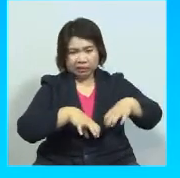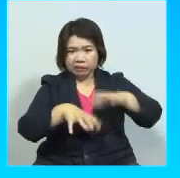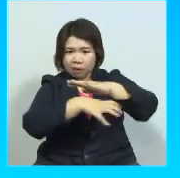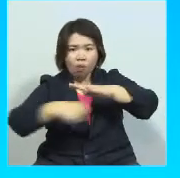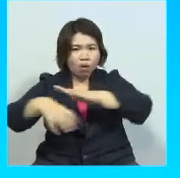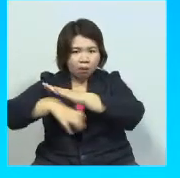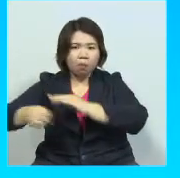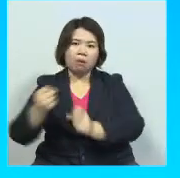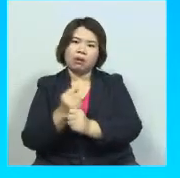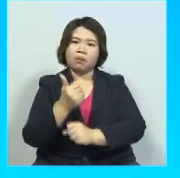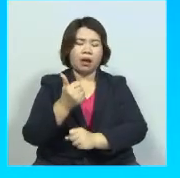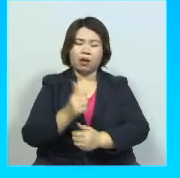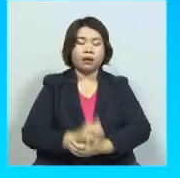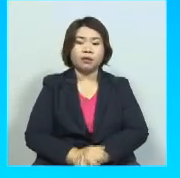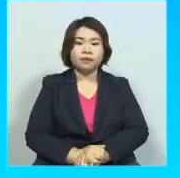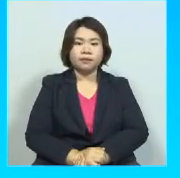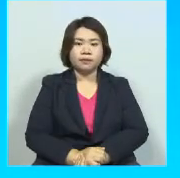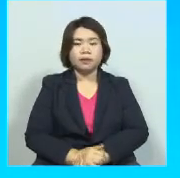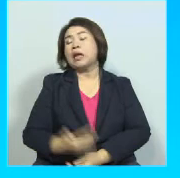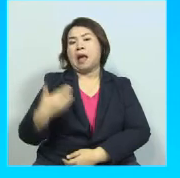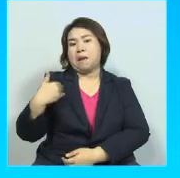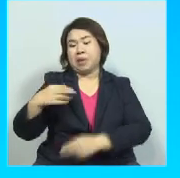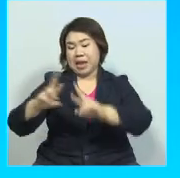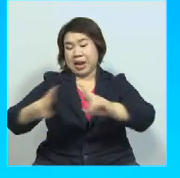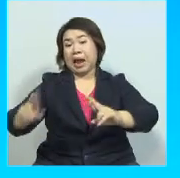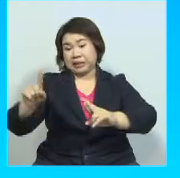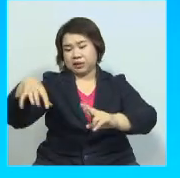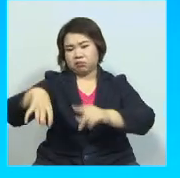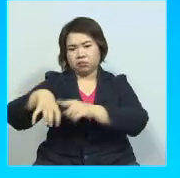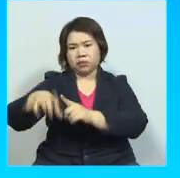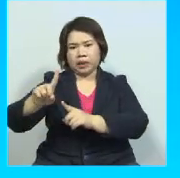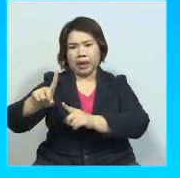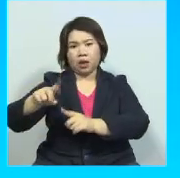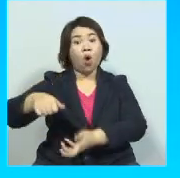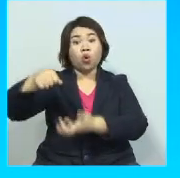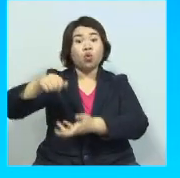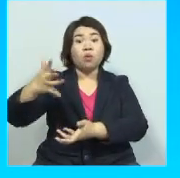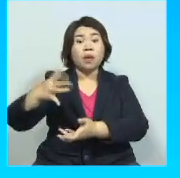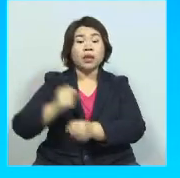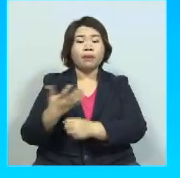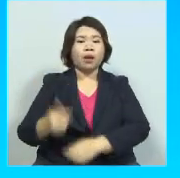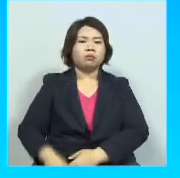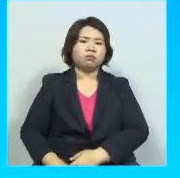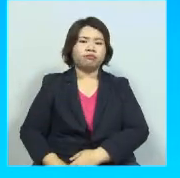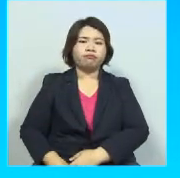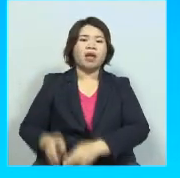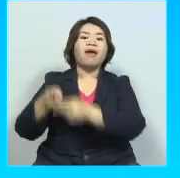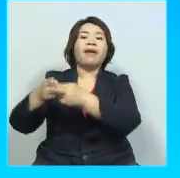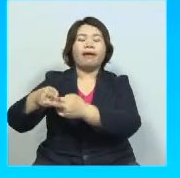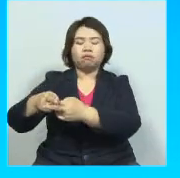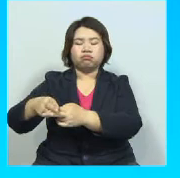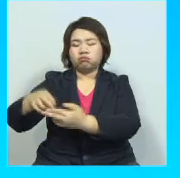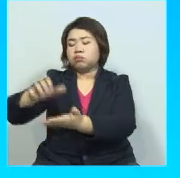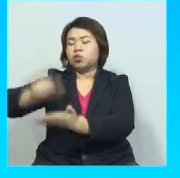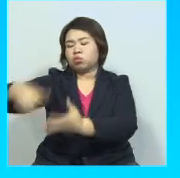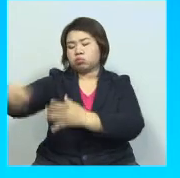ทุกอย่างเท่าที่เอาจะเอาไปได้นะคะแล้วมีอยู่ร้านหนึ่งเขาบอกว่าไม่ได้มีถุงใส่ไปก็ไปหยิบถุงของจากทางร้านนี่แหละ เอาถุง